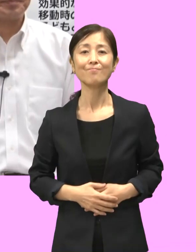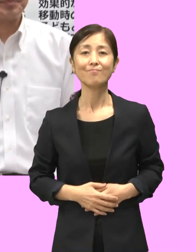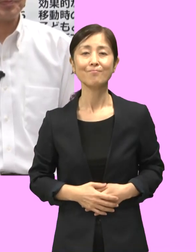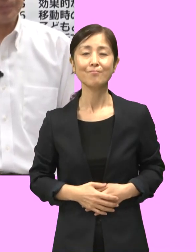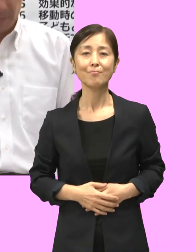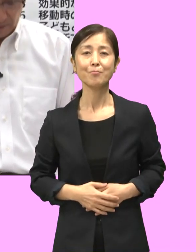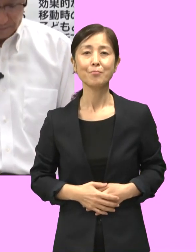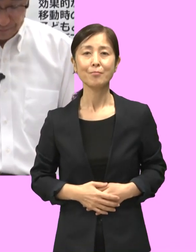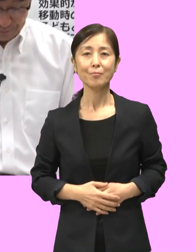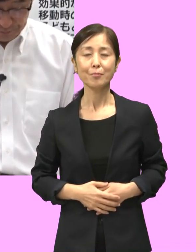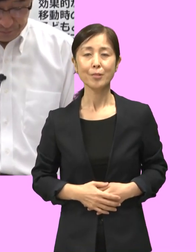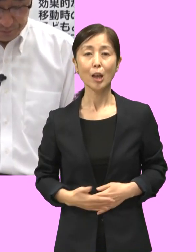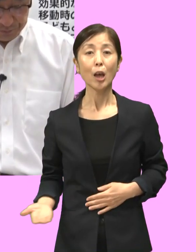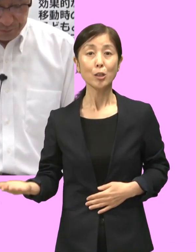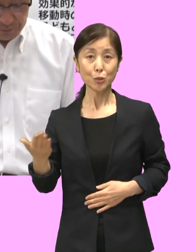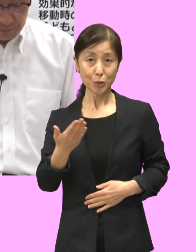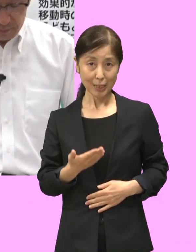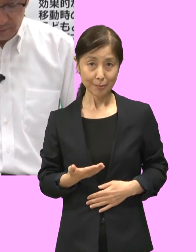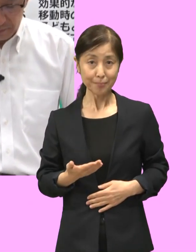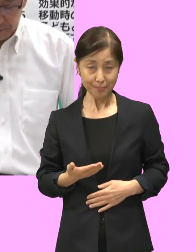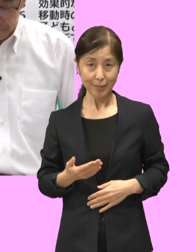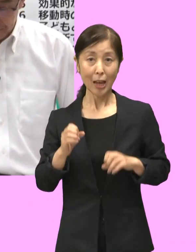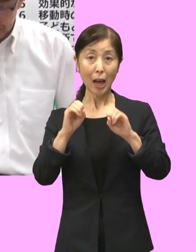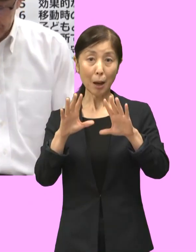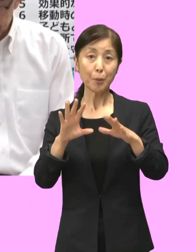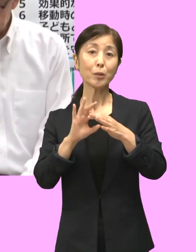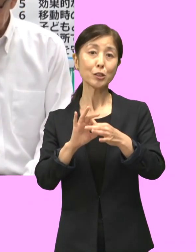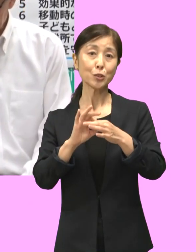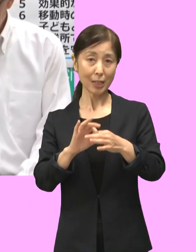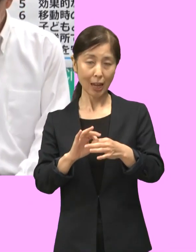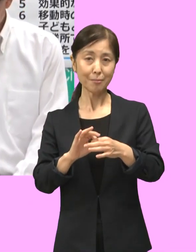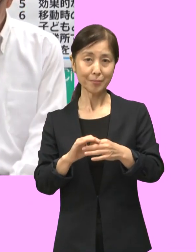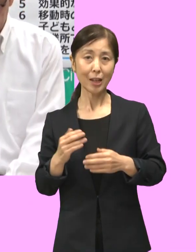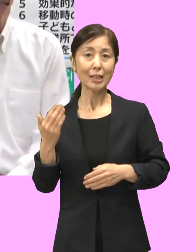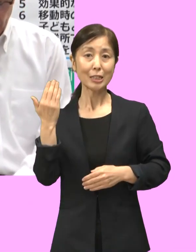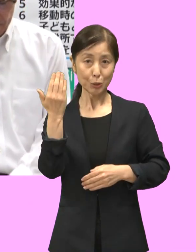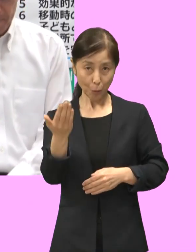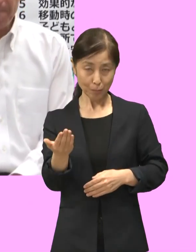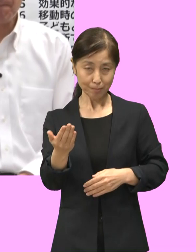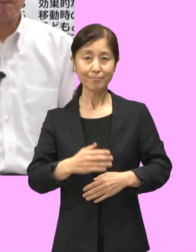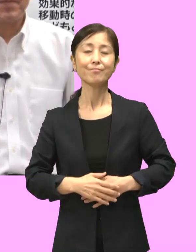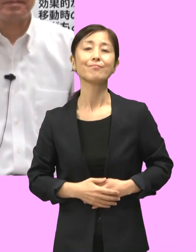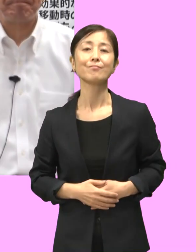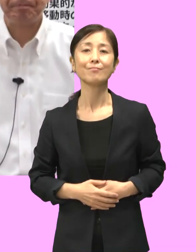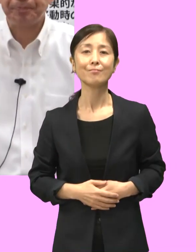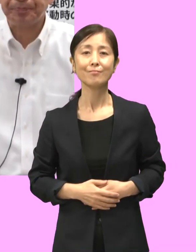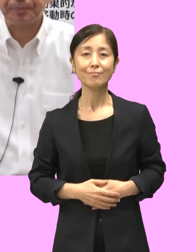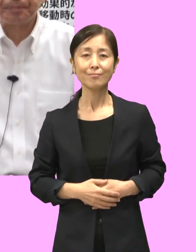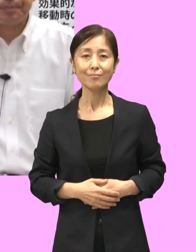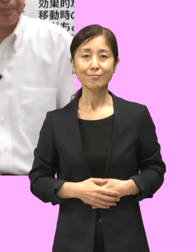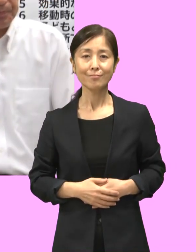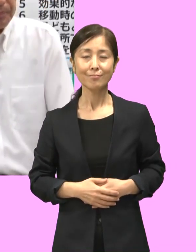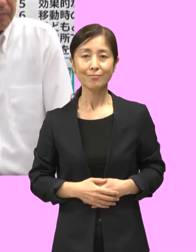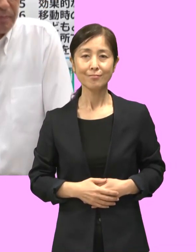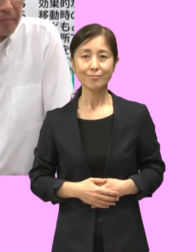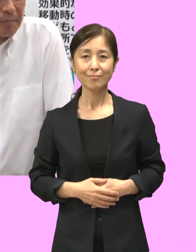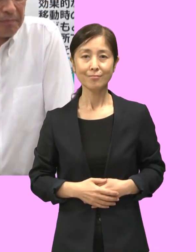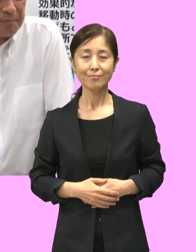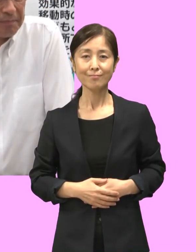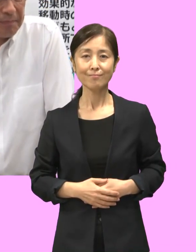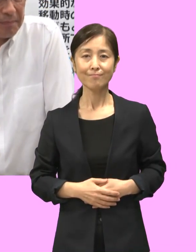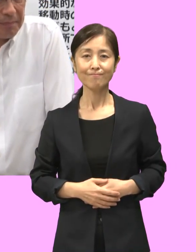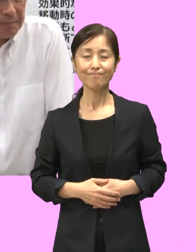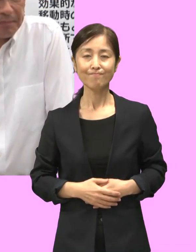それでは発表事項について質問をお受けいたします。質問のある方は挙手いただき、氏名の後社名お名前を述べてからご発言をお願いいた